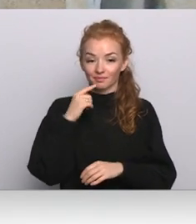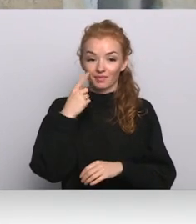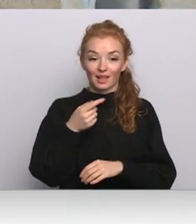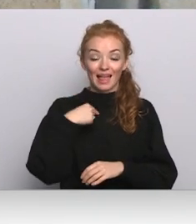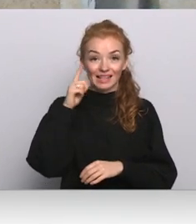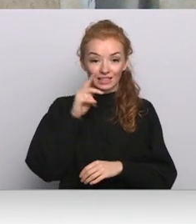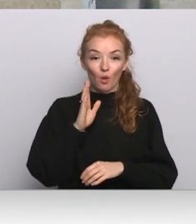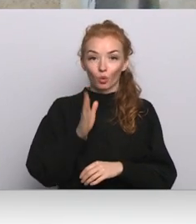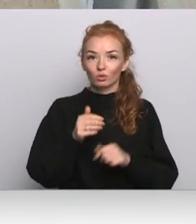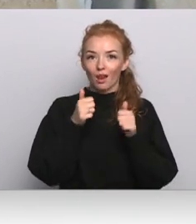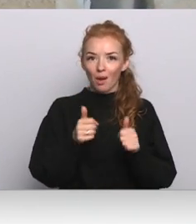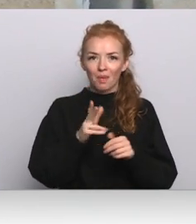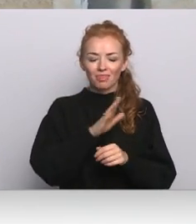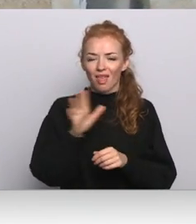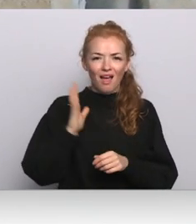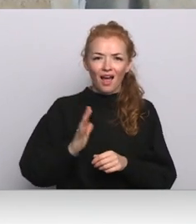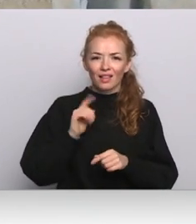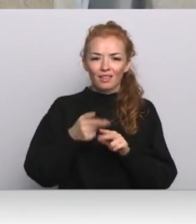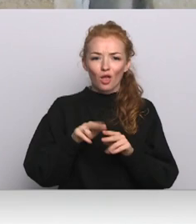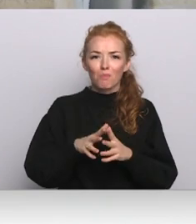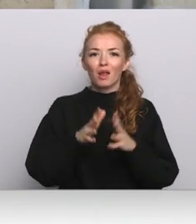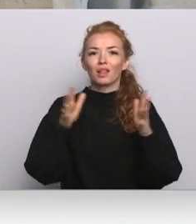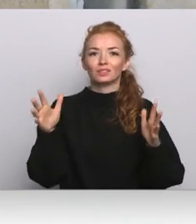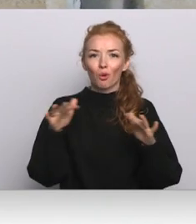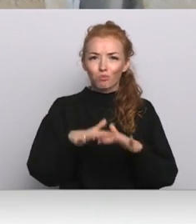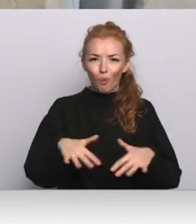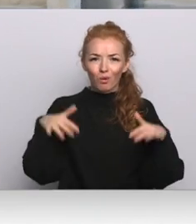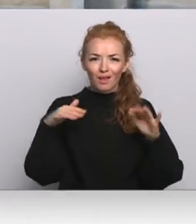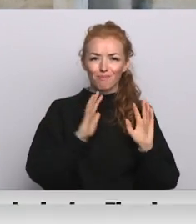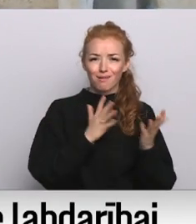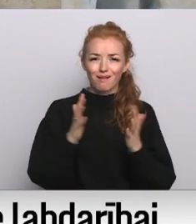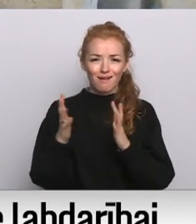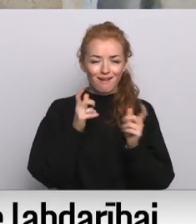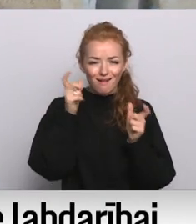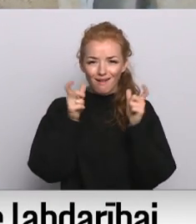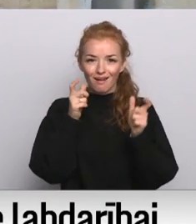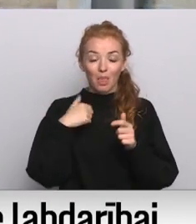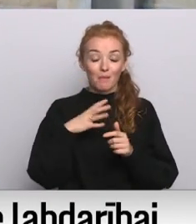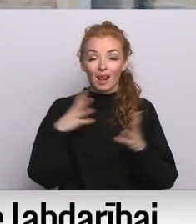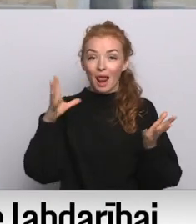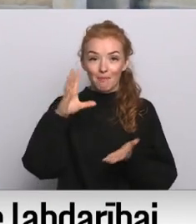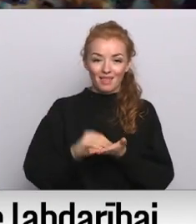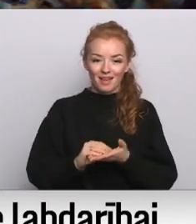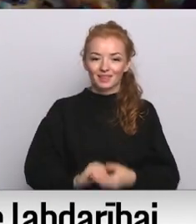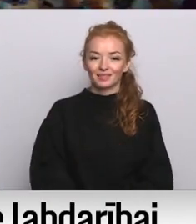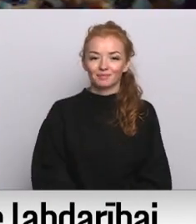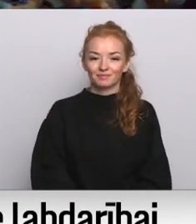Zināju, ka būs labi, bet negaidīju tik milzīgu publikas atbalstu. Tā man bija fantastiska pieredze.